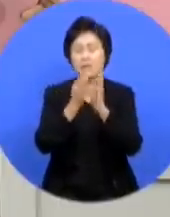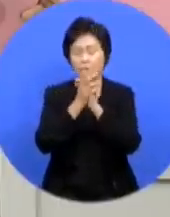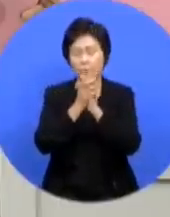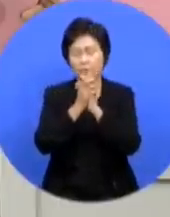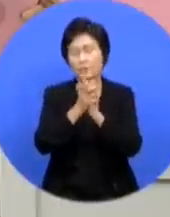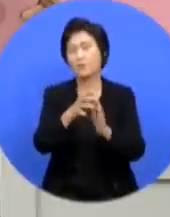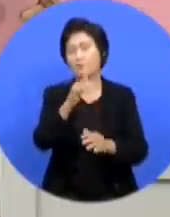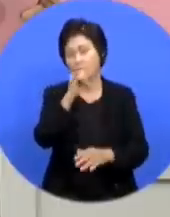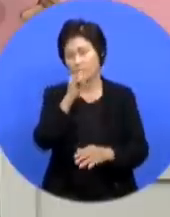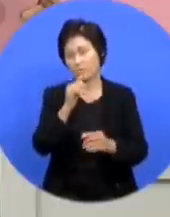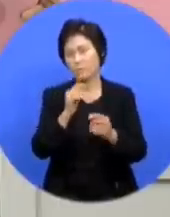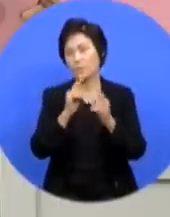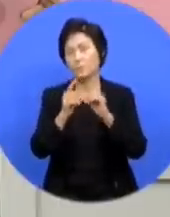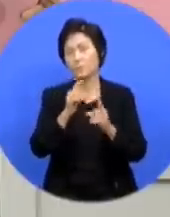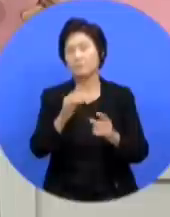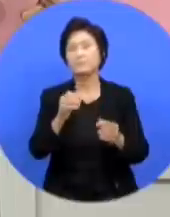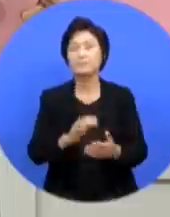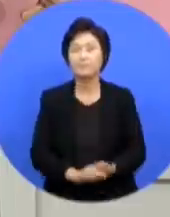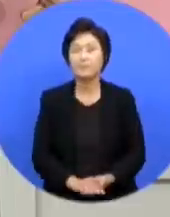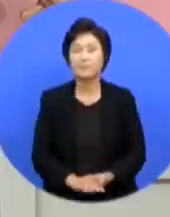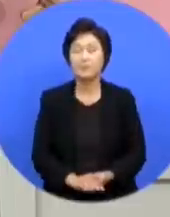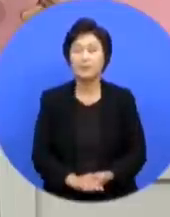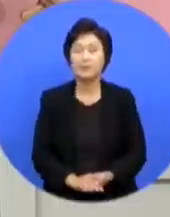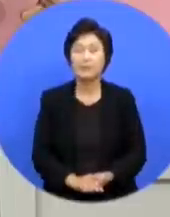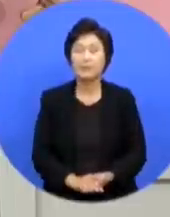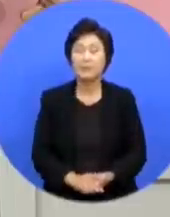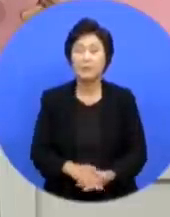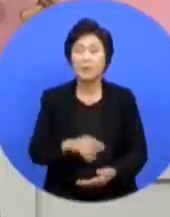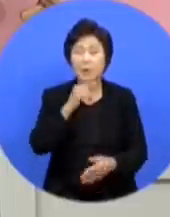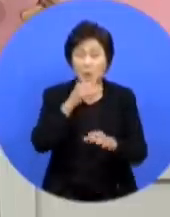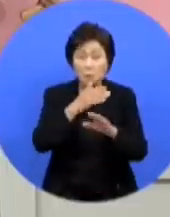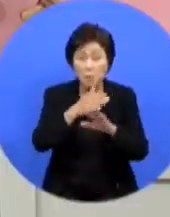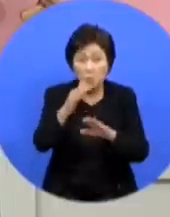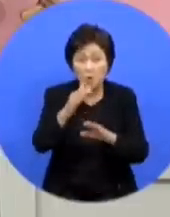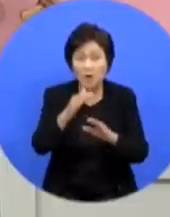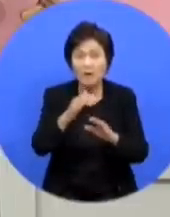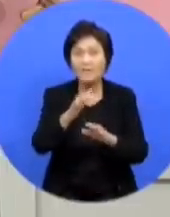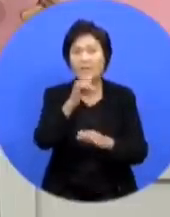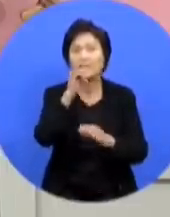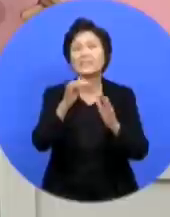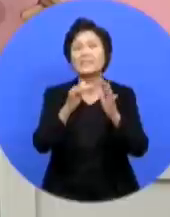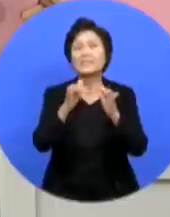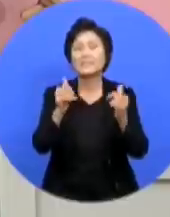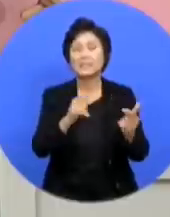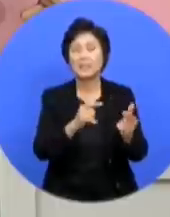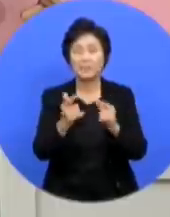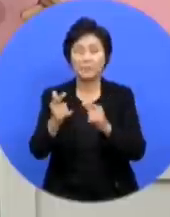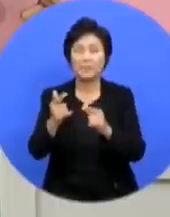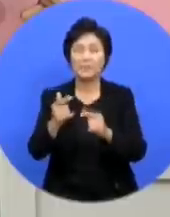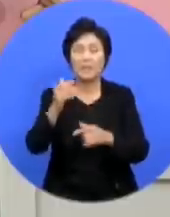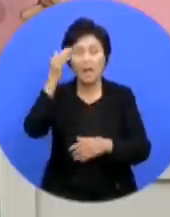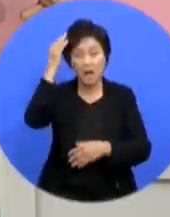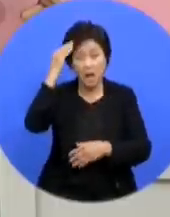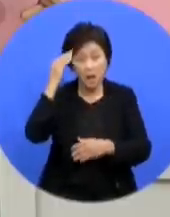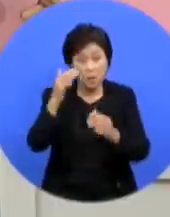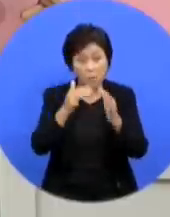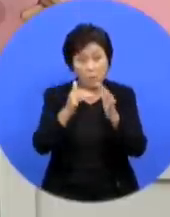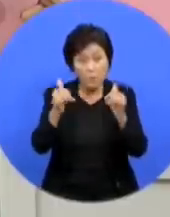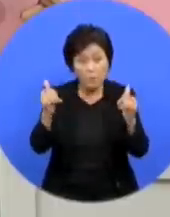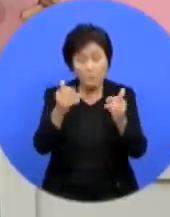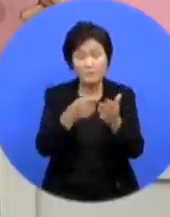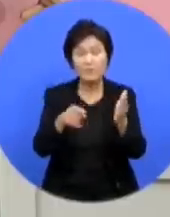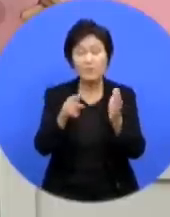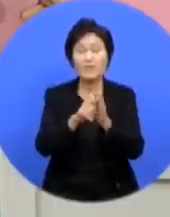기도할 뿐만 아니라 북한의 하나님 백성들이 너희를 위해서 기도하고 있다는 걸 알아라. 예. 그래서 저는 말씀을 드리는 겁니다. 이미